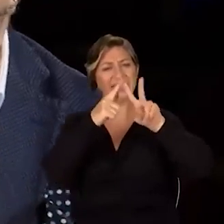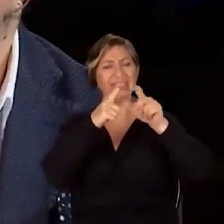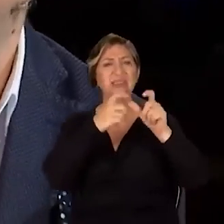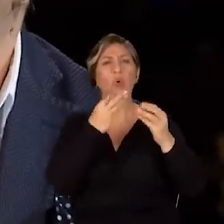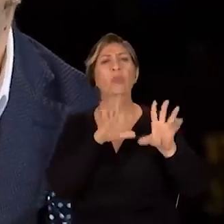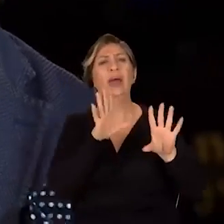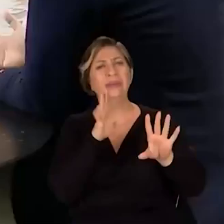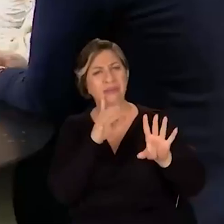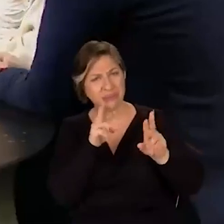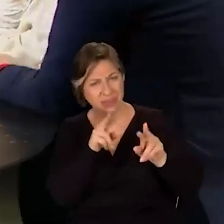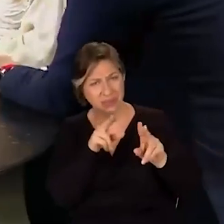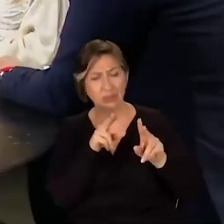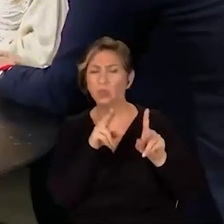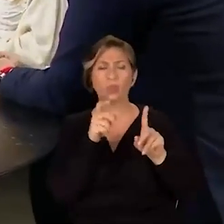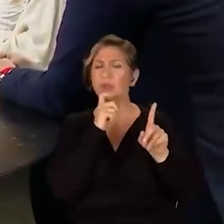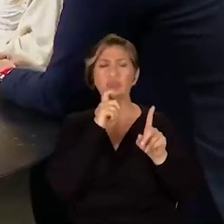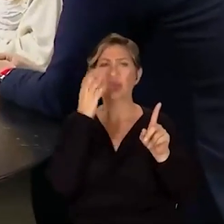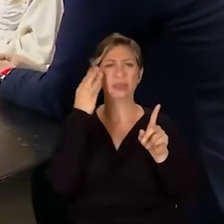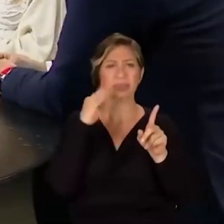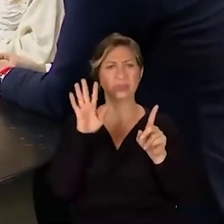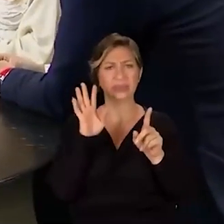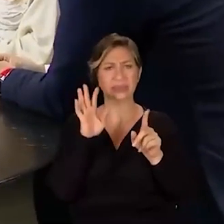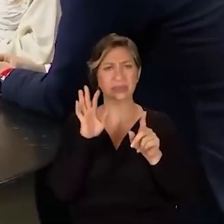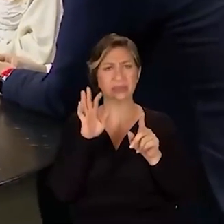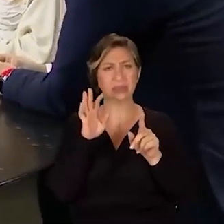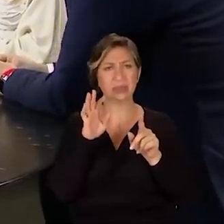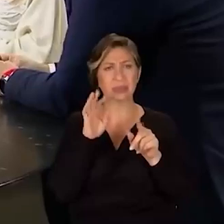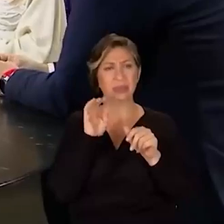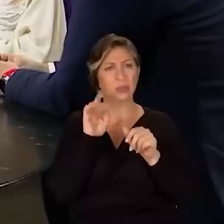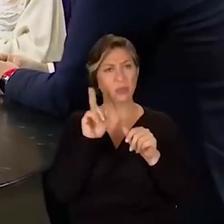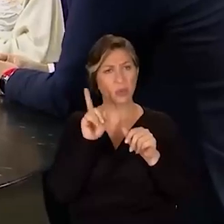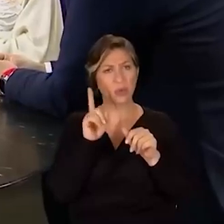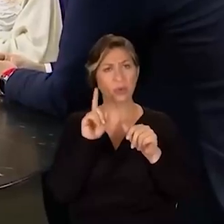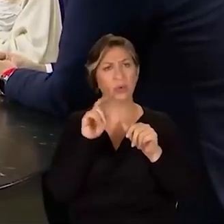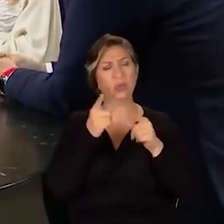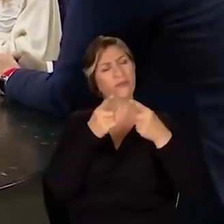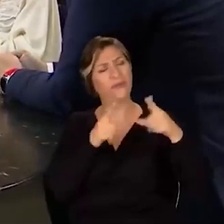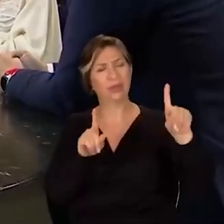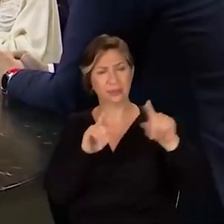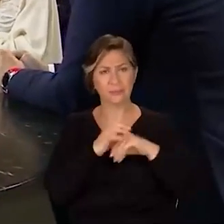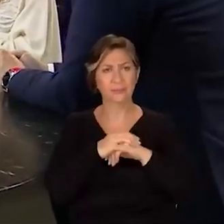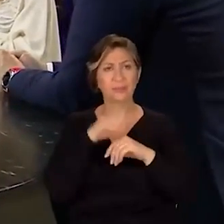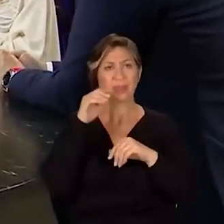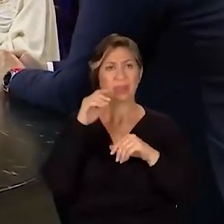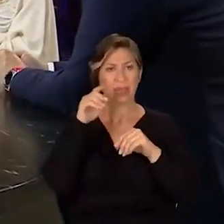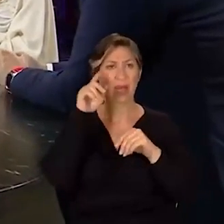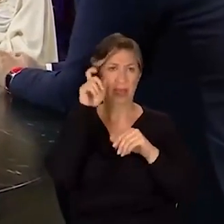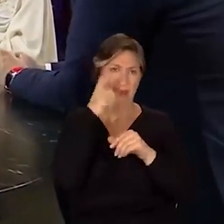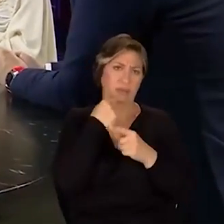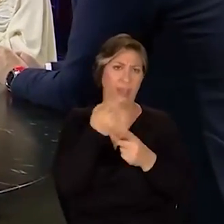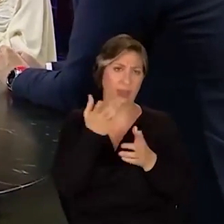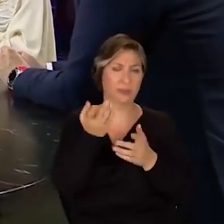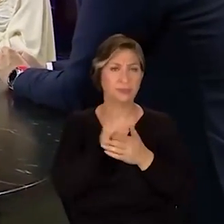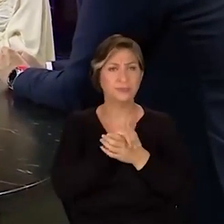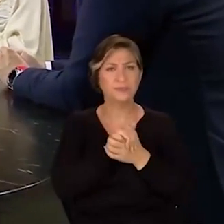kadar demek istemiyorum yani, ama evet, tabii ki. Yani, yanlış anlaşılmasın. Var, Neandertaller sapiens değiller ama. Değiller. Sapiens değil. Onlar da tabii sapiens. Tabii, akıllı demek zaten evet. De. Yani